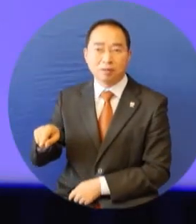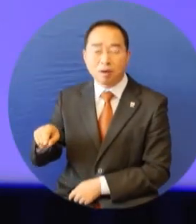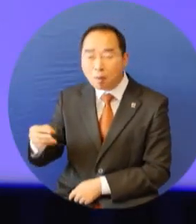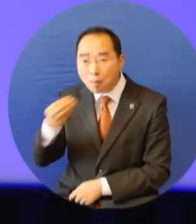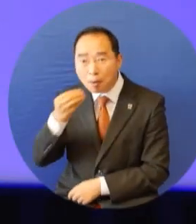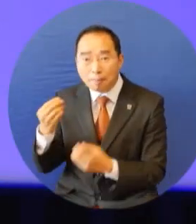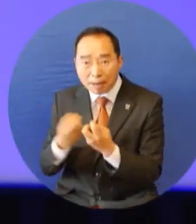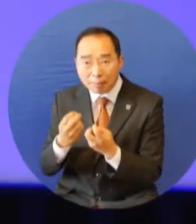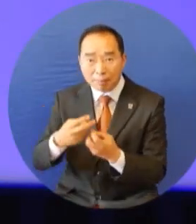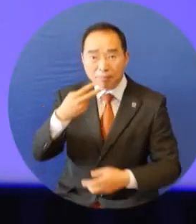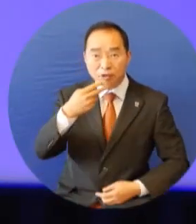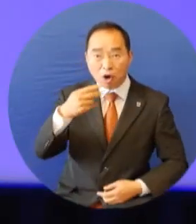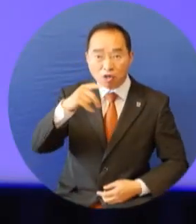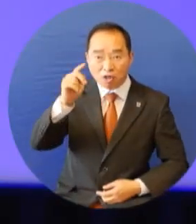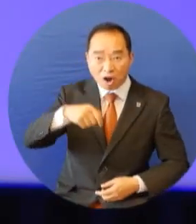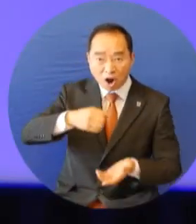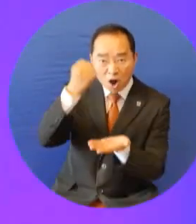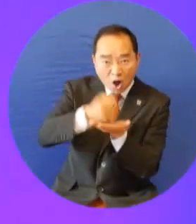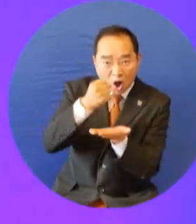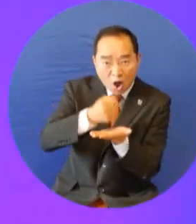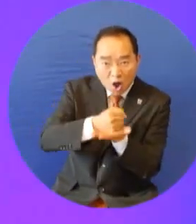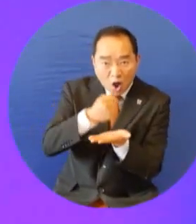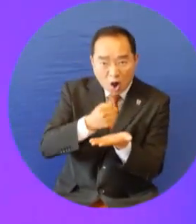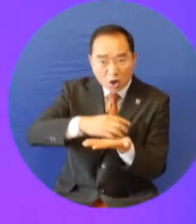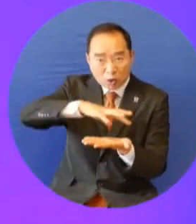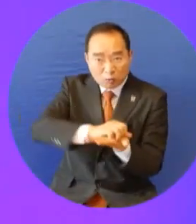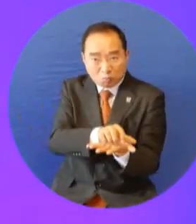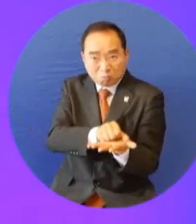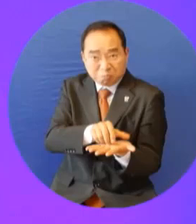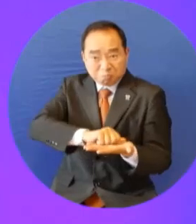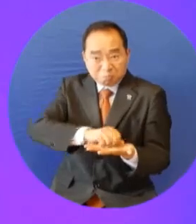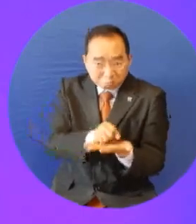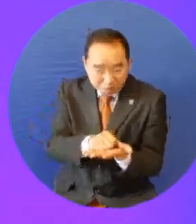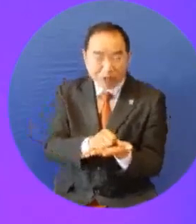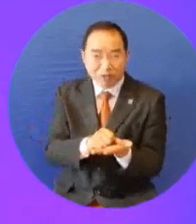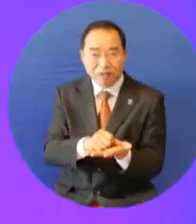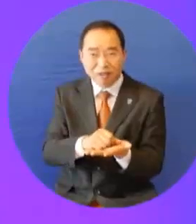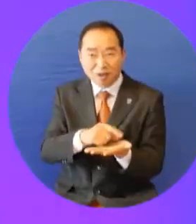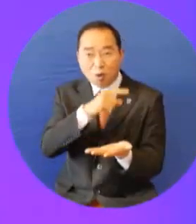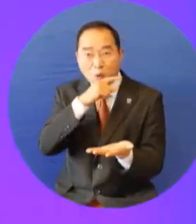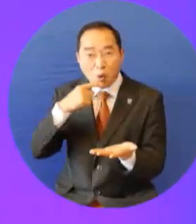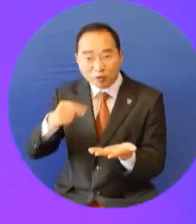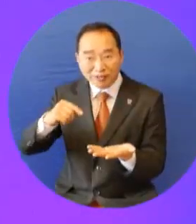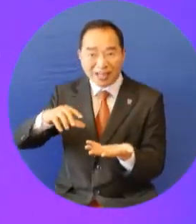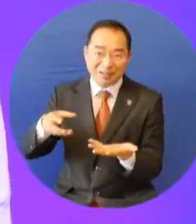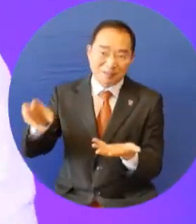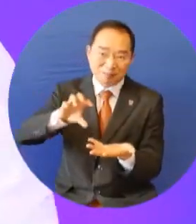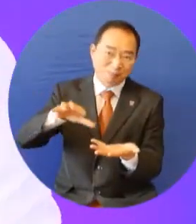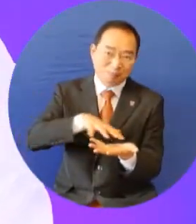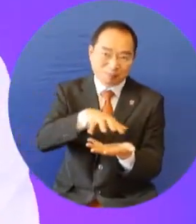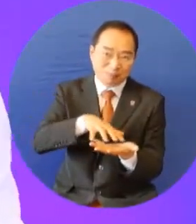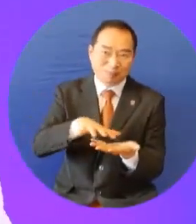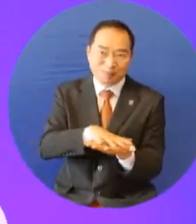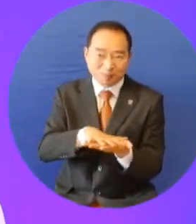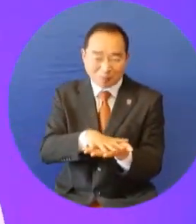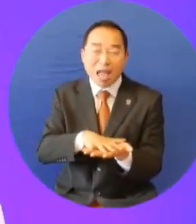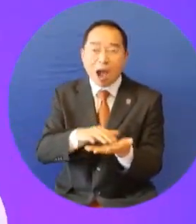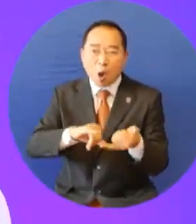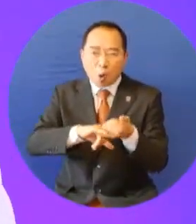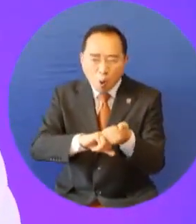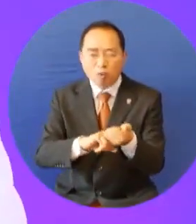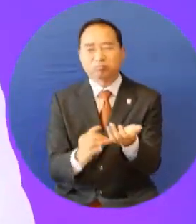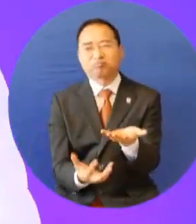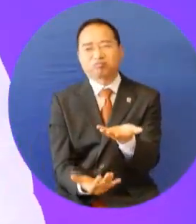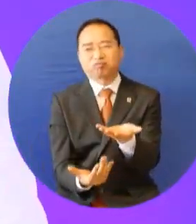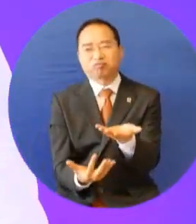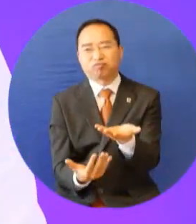방법들은 두드려가지고, 더덕 같은 거는 두드려서 그냥 묻혀서 이렇게 고추장 양념해가지고, 불에 반드시